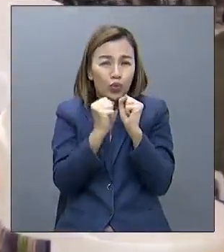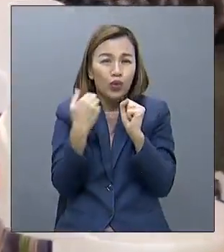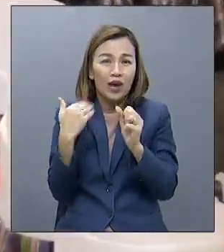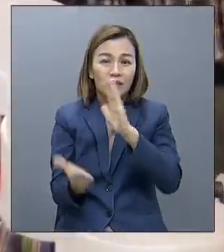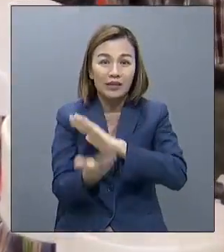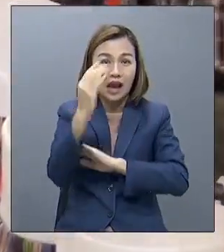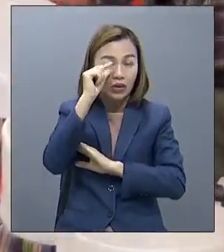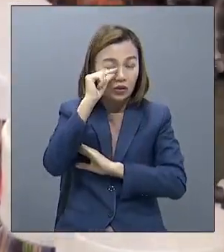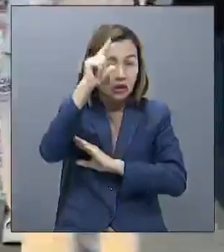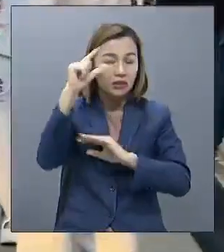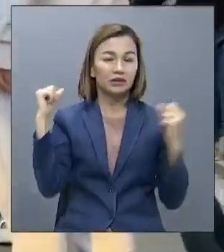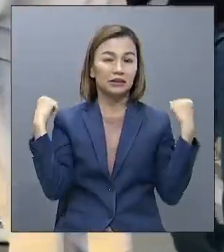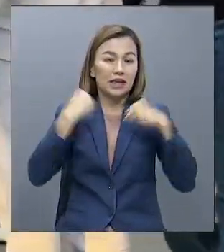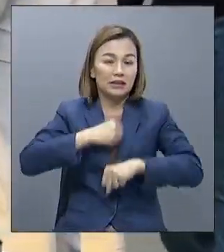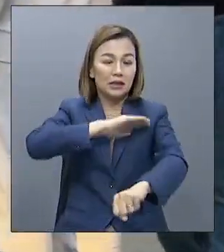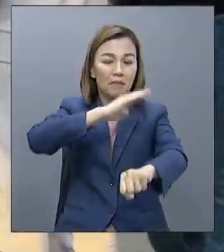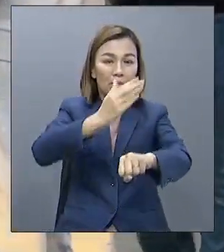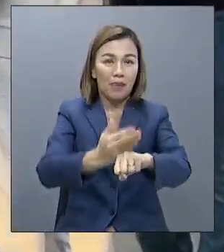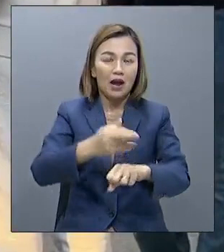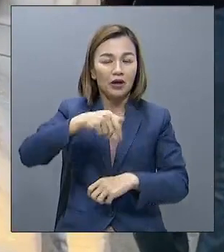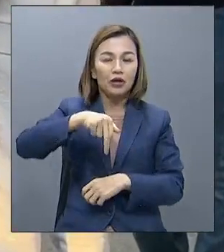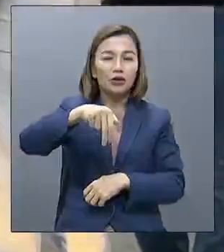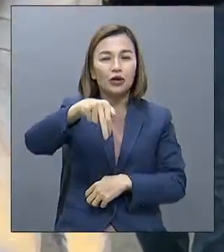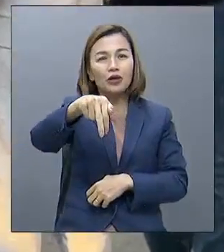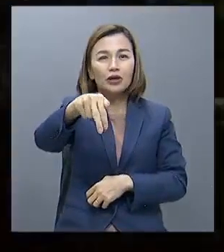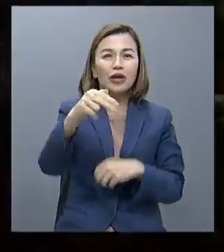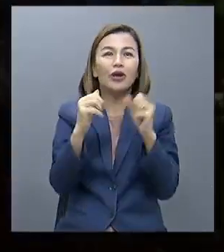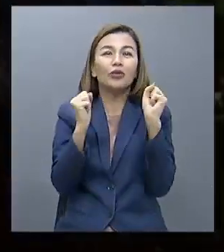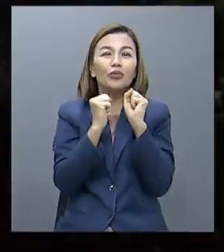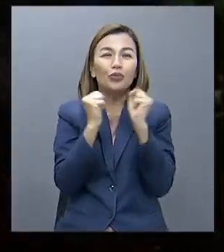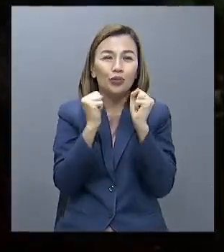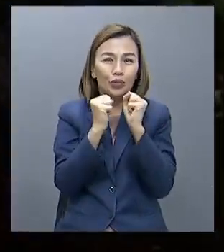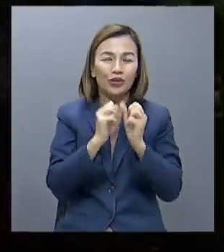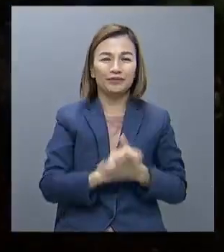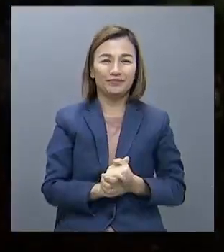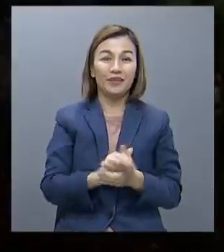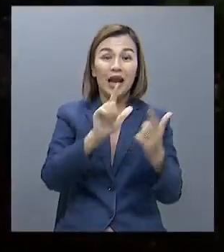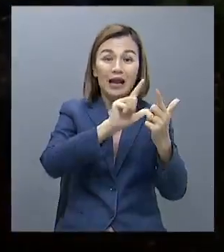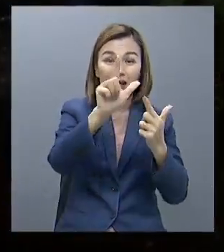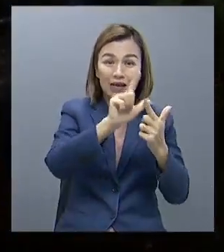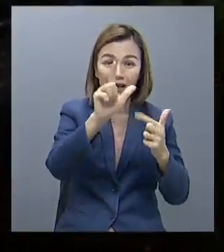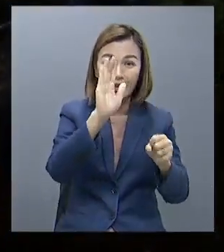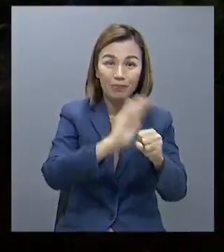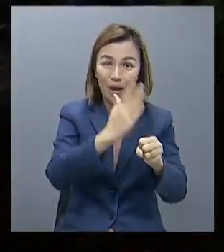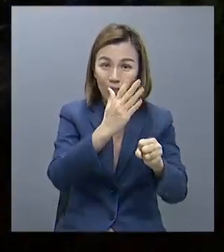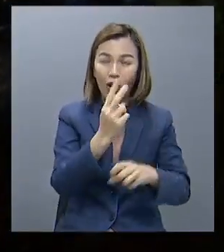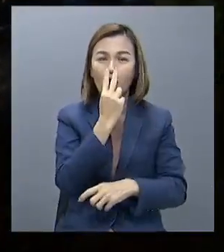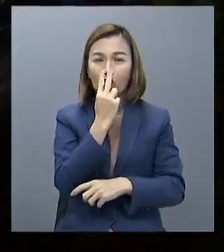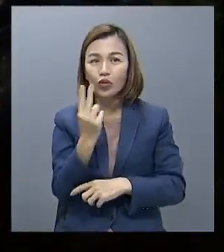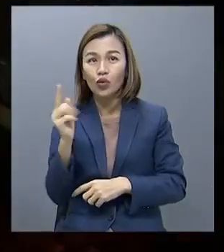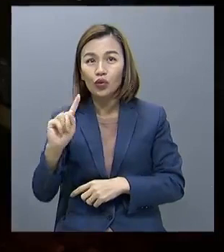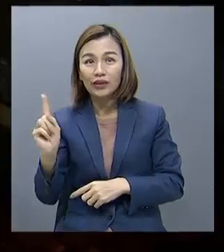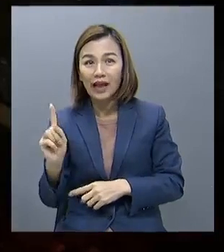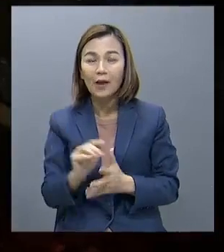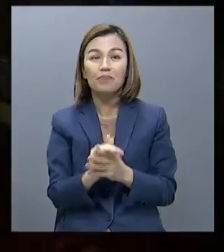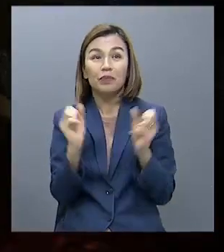ามาใส่เสื้อกันหนาวออกมาสัมผัสอากาศหนาวเย็นค่ะ ไม่ใช่แค่ที่จังหวัดเลยนะครับอย่างอากาศที่หนาวเย็นบริเวณ